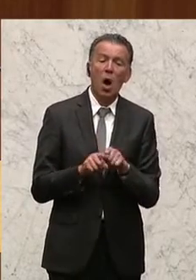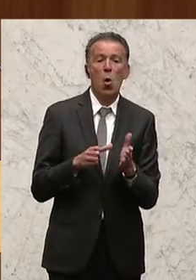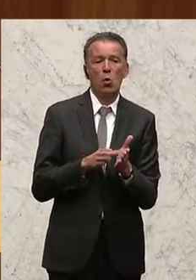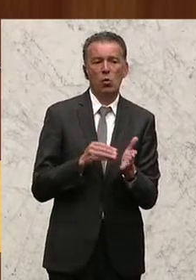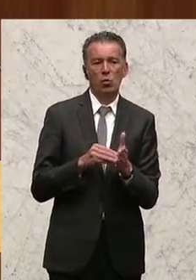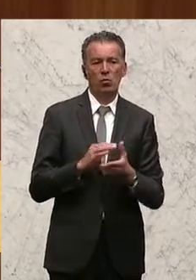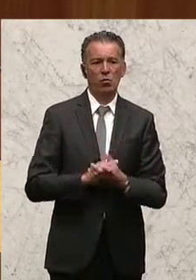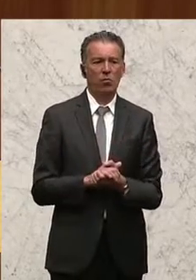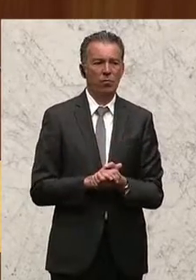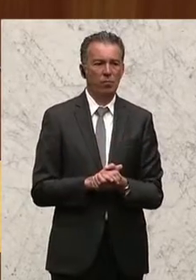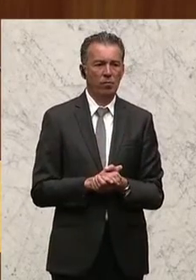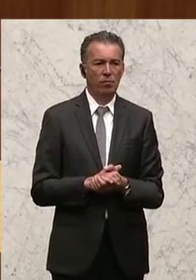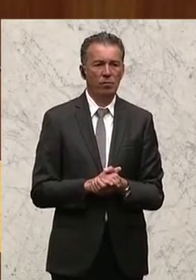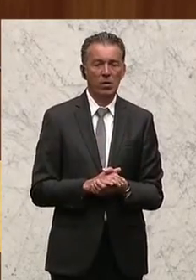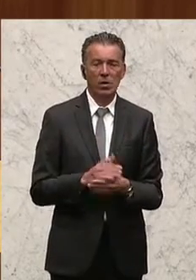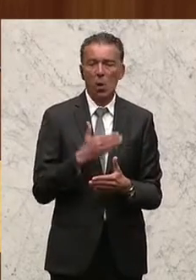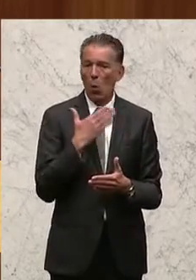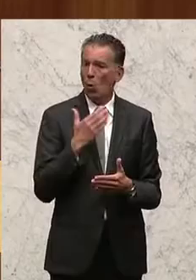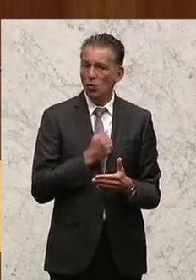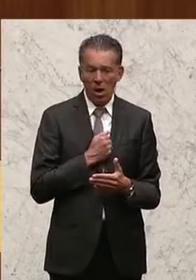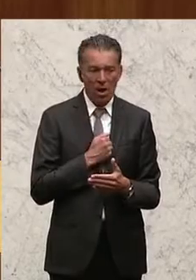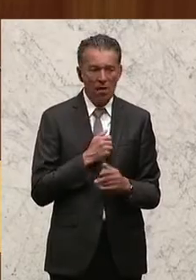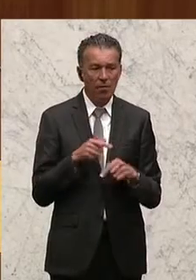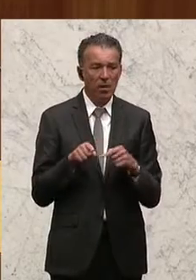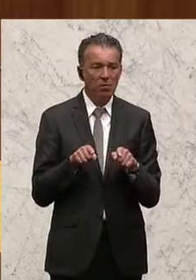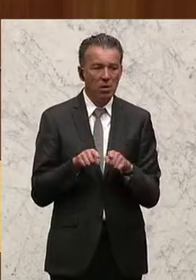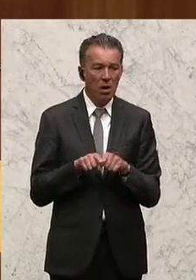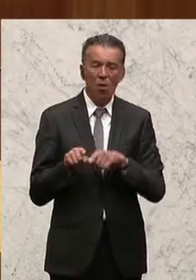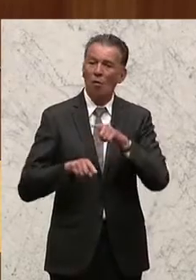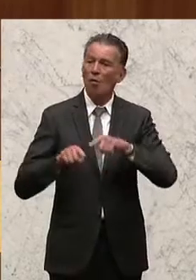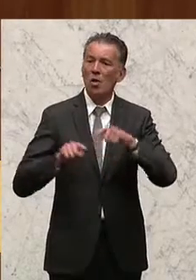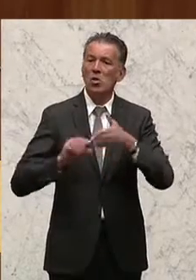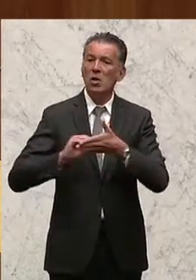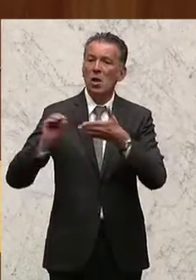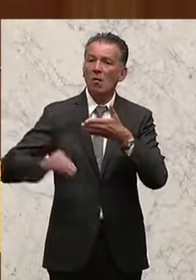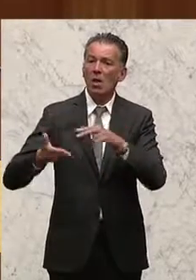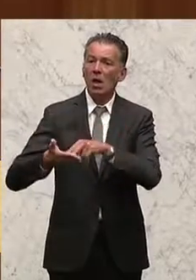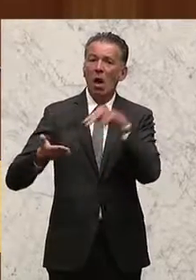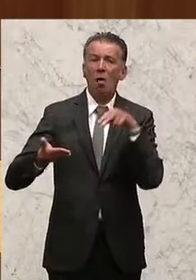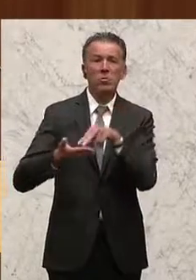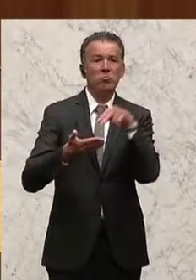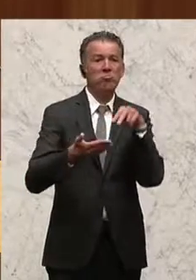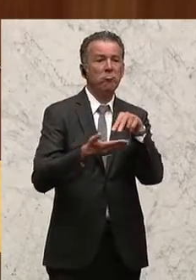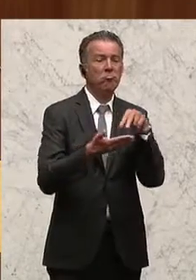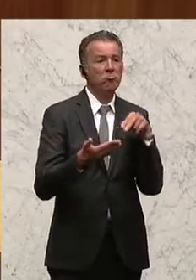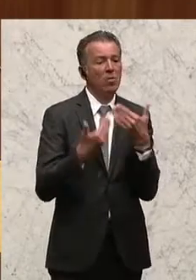nutzt, wenn es nicht geht, am Ende des Tages auch aus verschiedenen Vertragswerken auszusteigen. Danke.